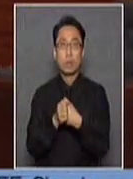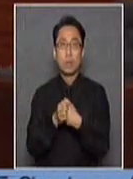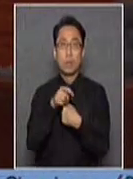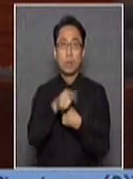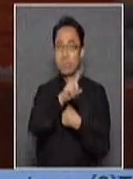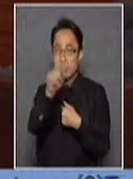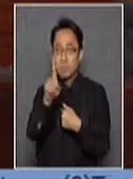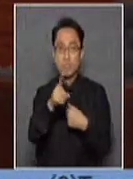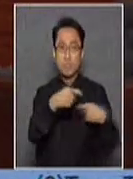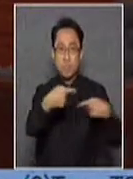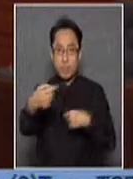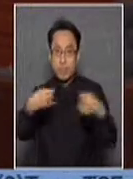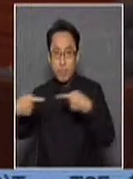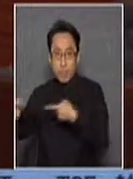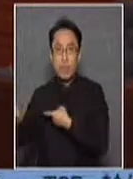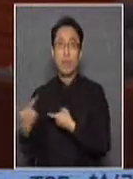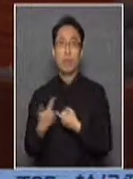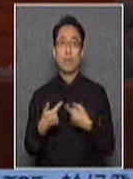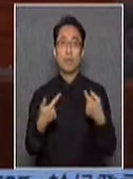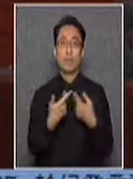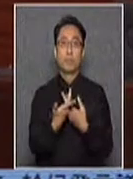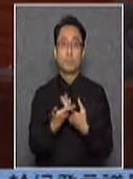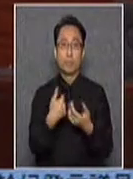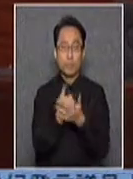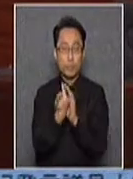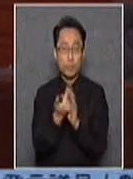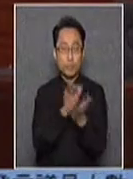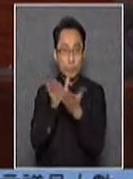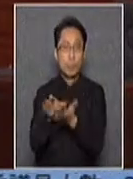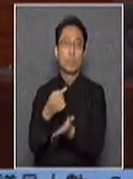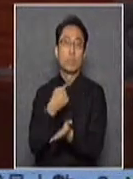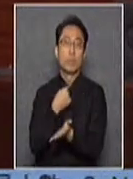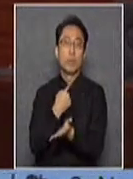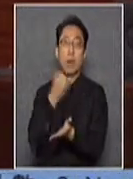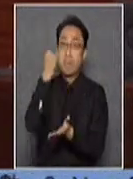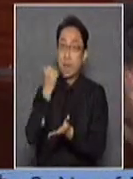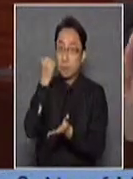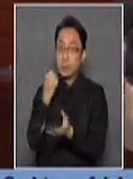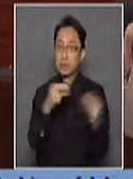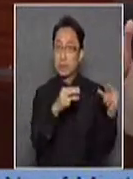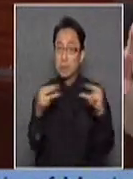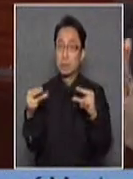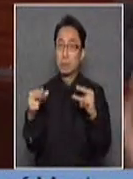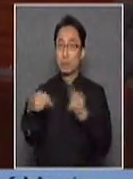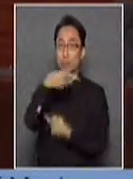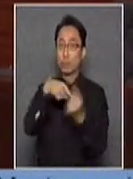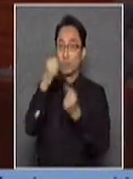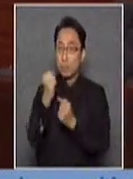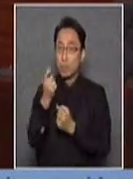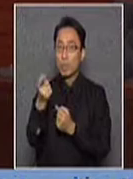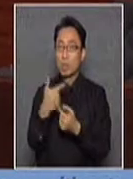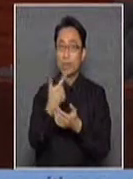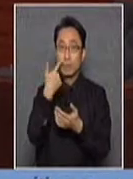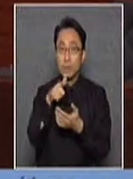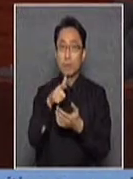系統，包括這個的輕鐵，包括很多巴士的即是轉乘，是不是有一個新的系統去做